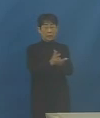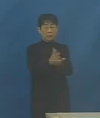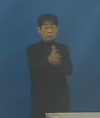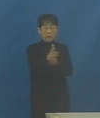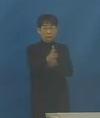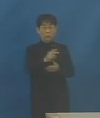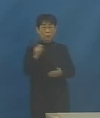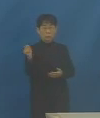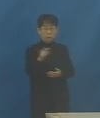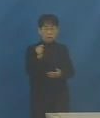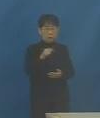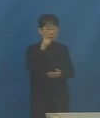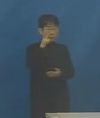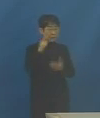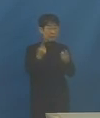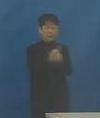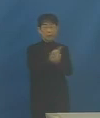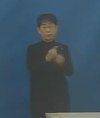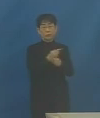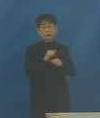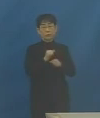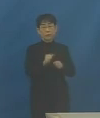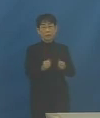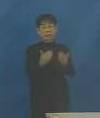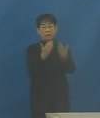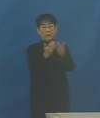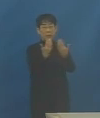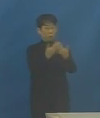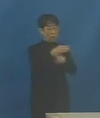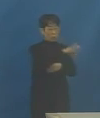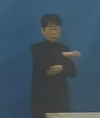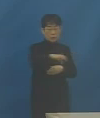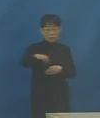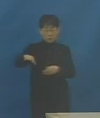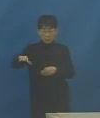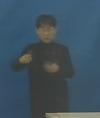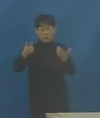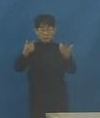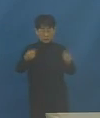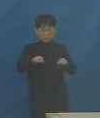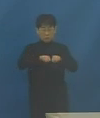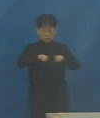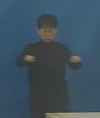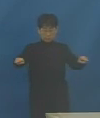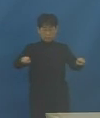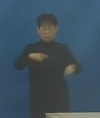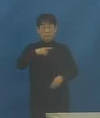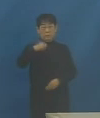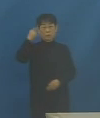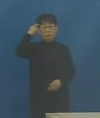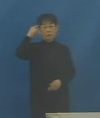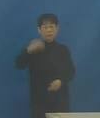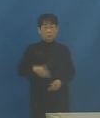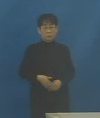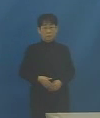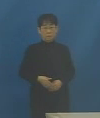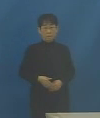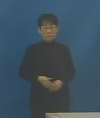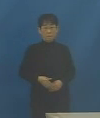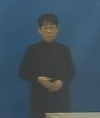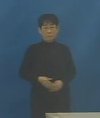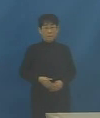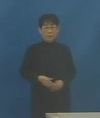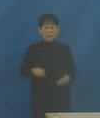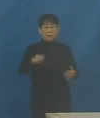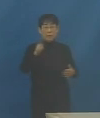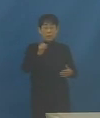せていただきえっ各学校の方にも徹底をしたいと思いますこれの学校を閉めるという選択肢もあると思うんです